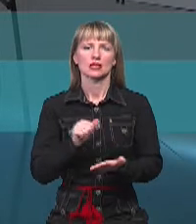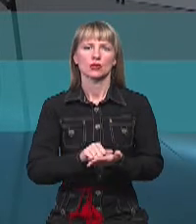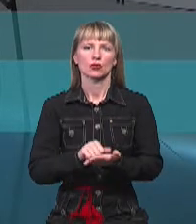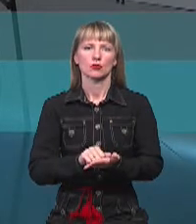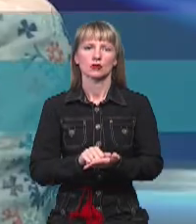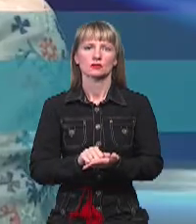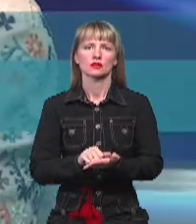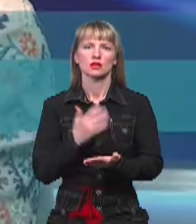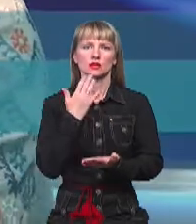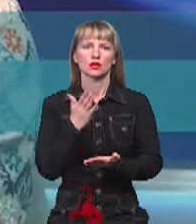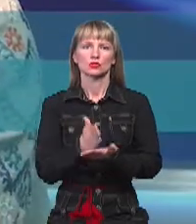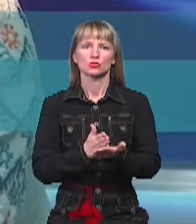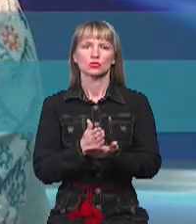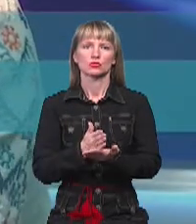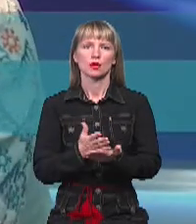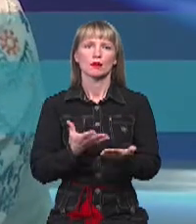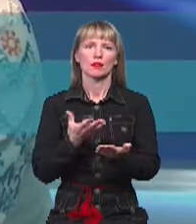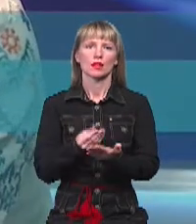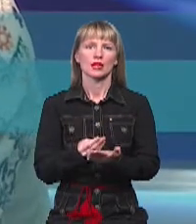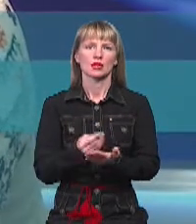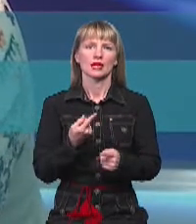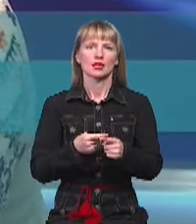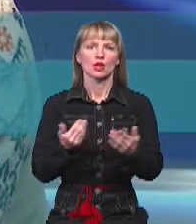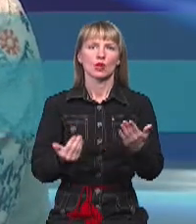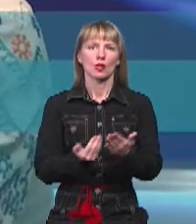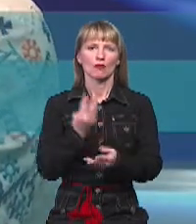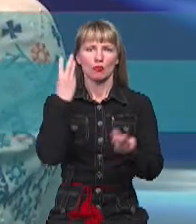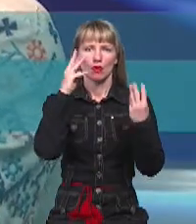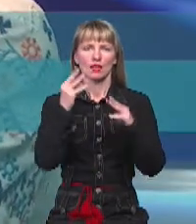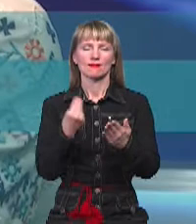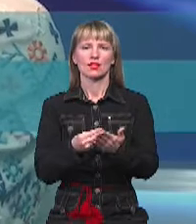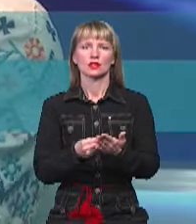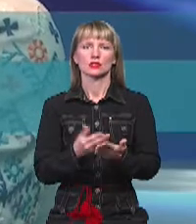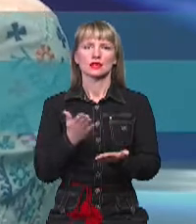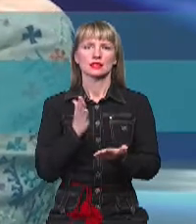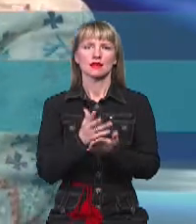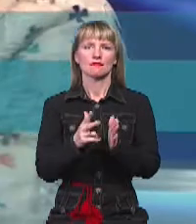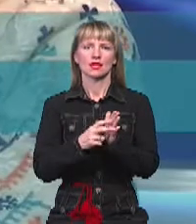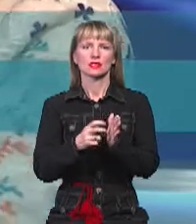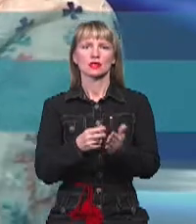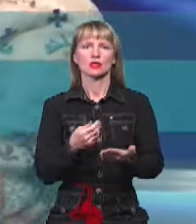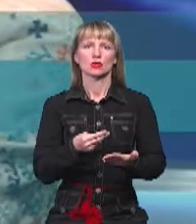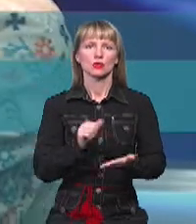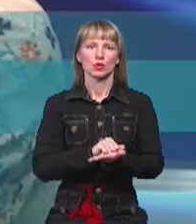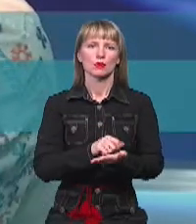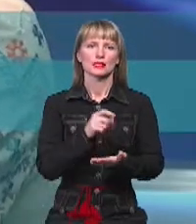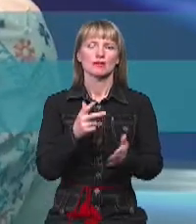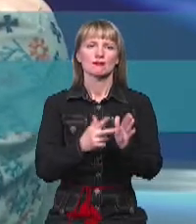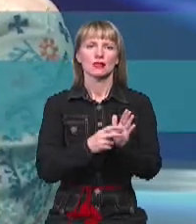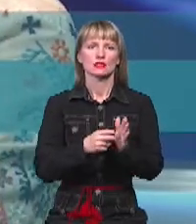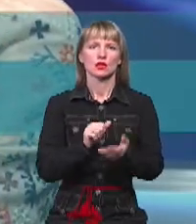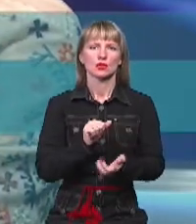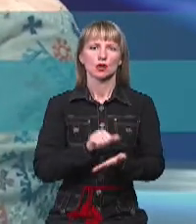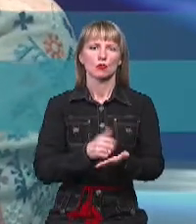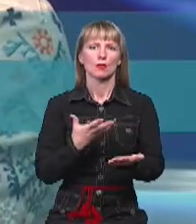Ось він каже, Національна служба здоров'я платить за декларації. Оце є нова модель фінансування. Отже, якщо є 800 декларацій, то за ці 800 декларацій